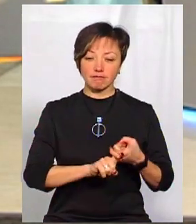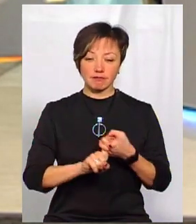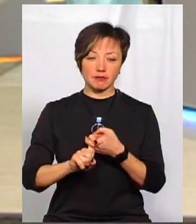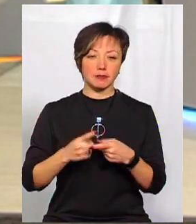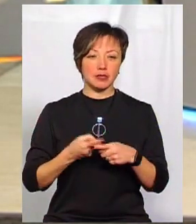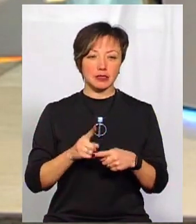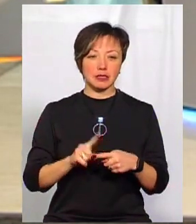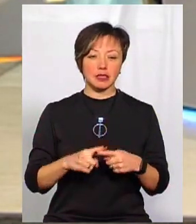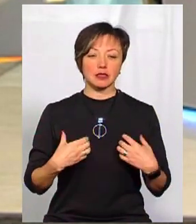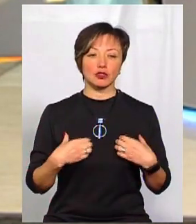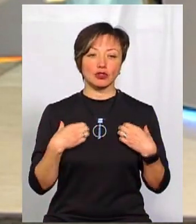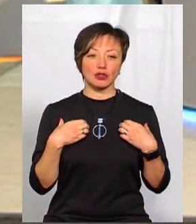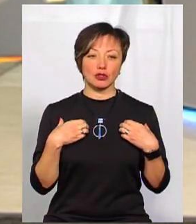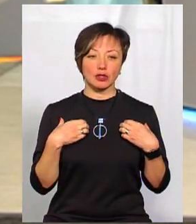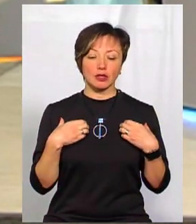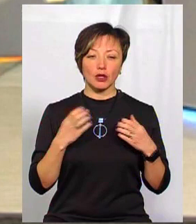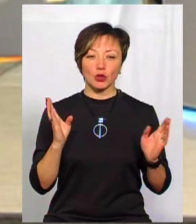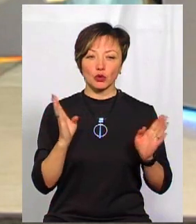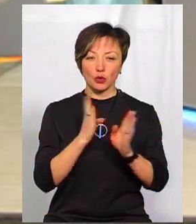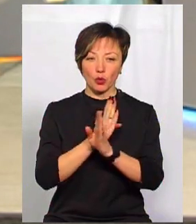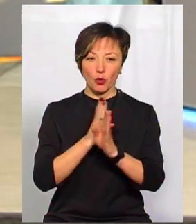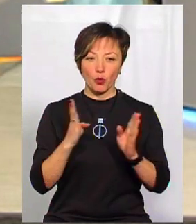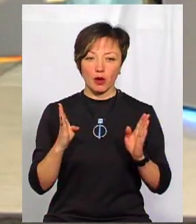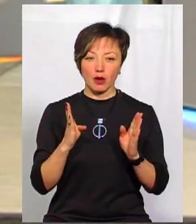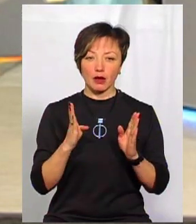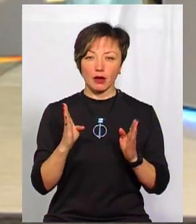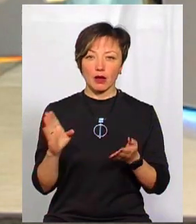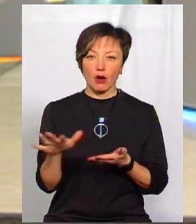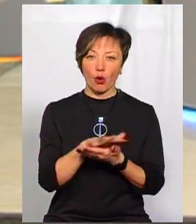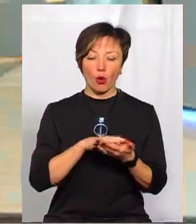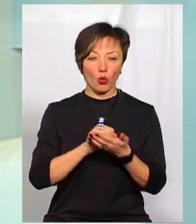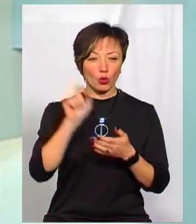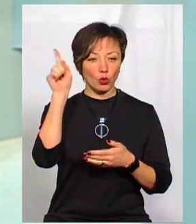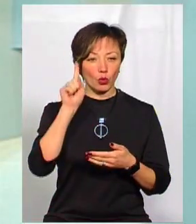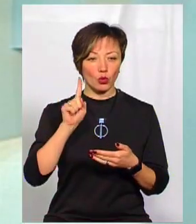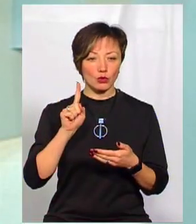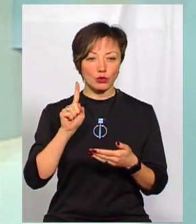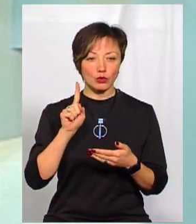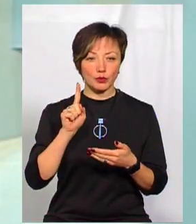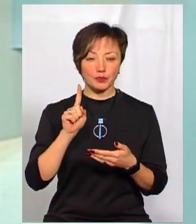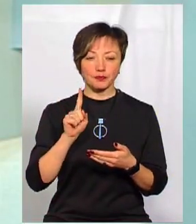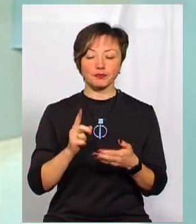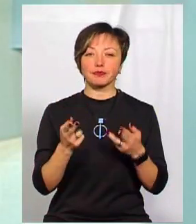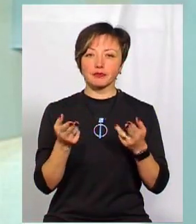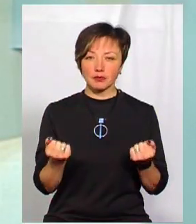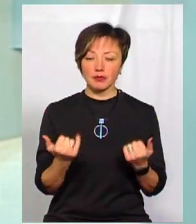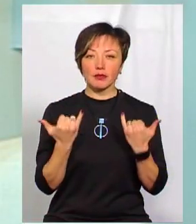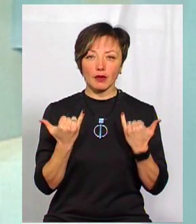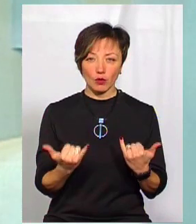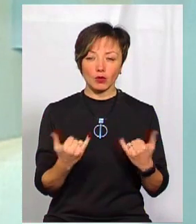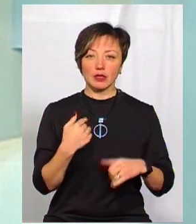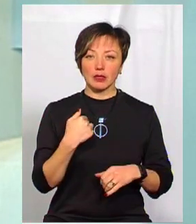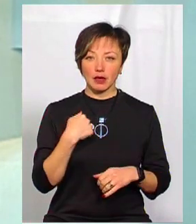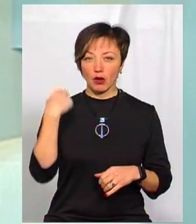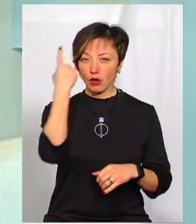ця страшна доля Голокосту. Так, на сьогодні особисто я